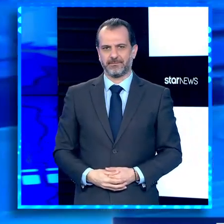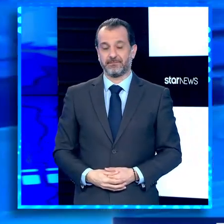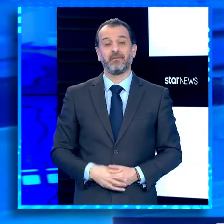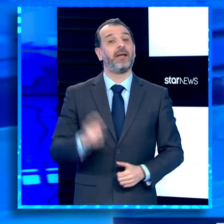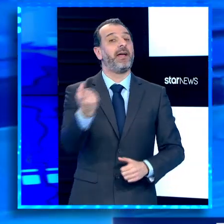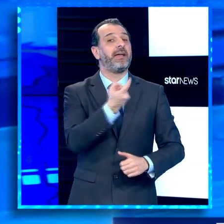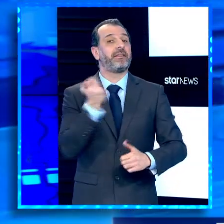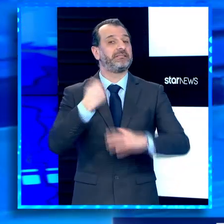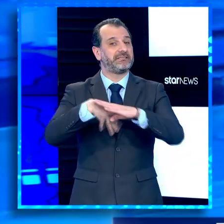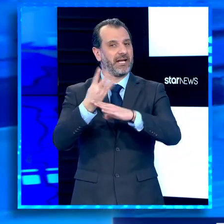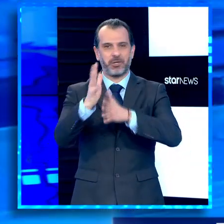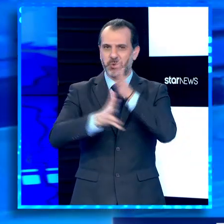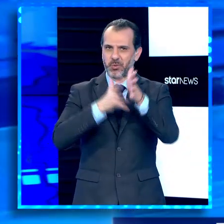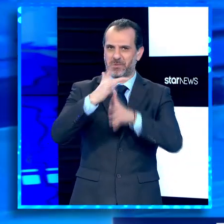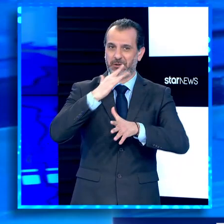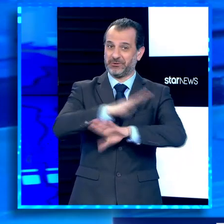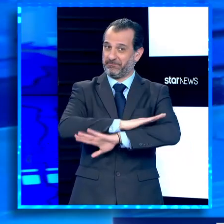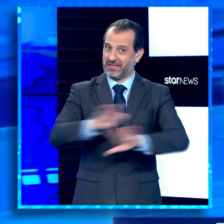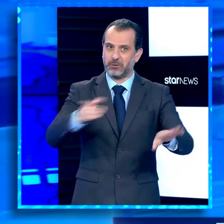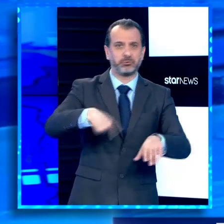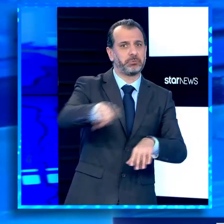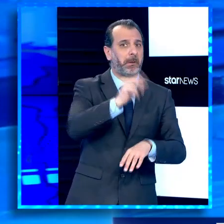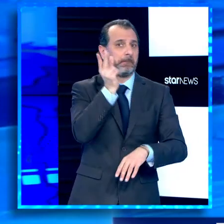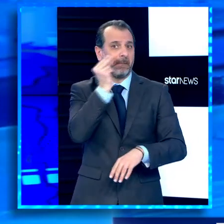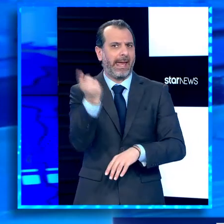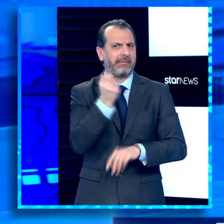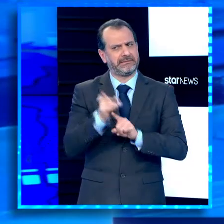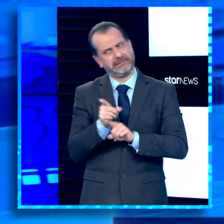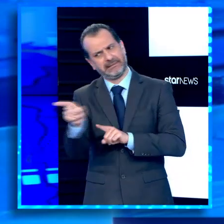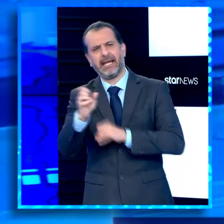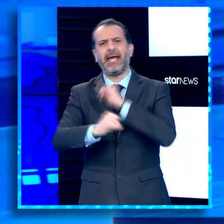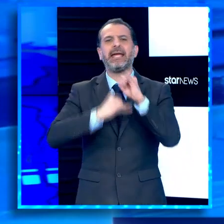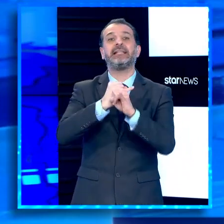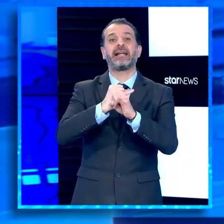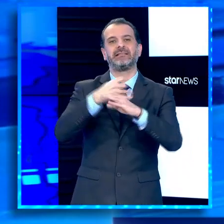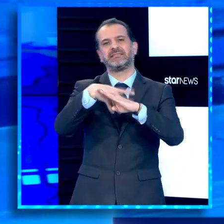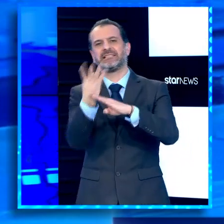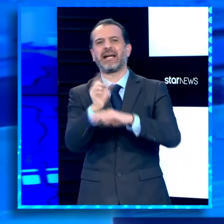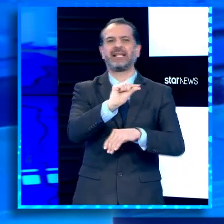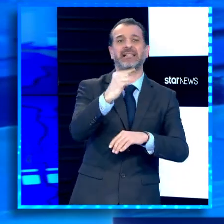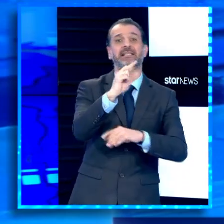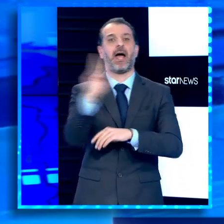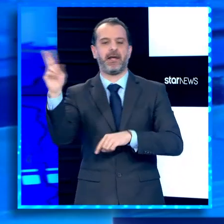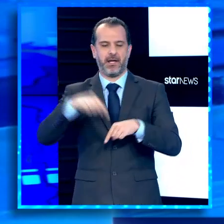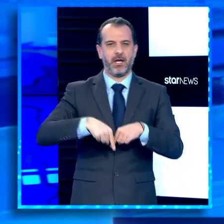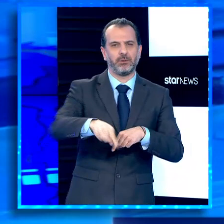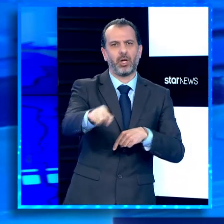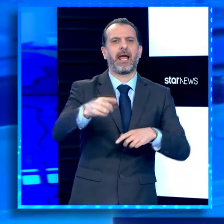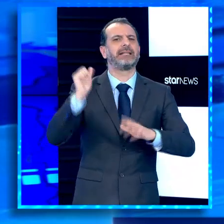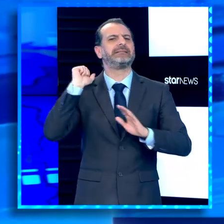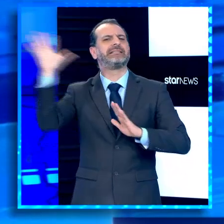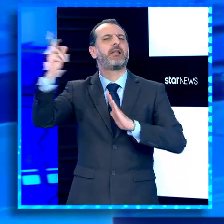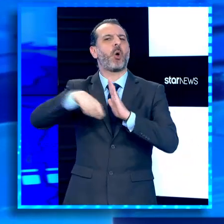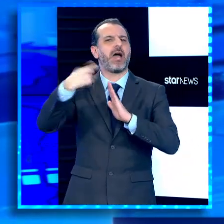Και το τελείωσε και το απογευματινό δελτίο ειδήσεων του Star Channel. Για συνεχή ενημέρωση μπορείτε πάντα να επισκέπτεστε το star.gr. Ακολουθεί η